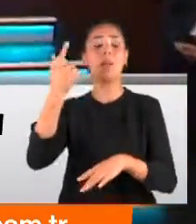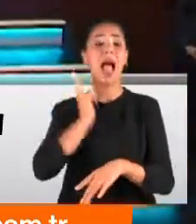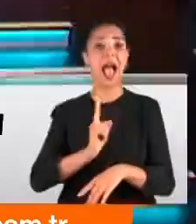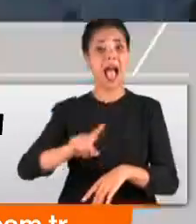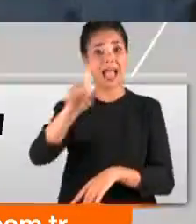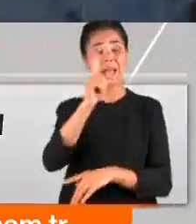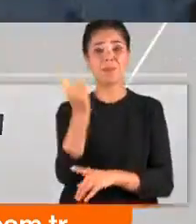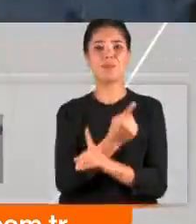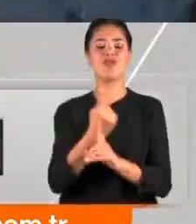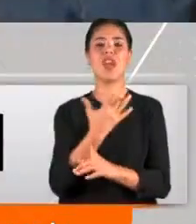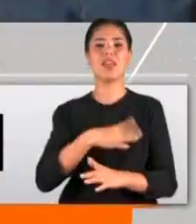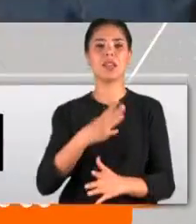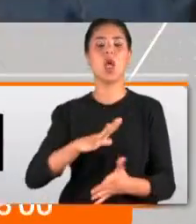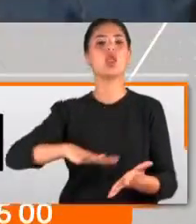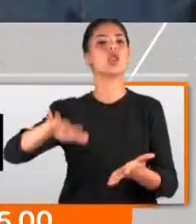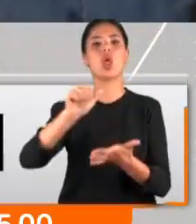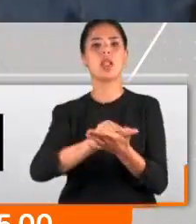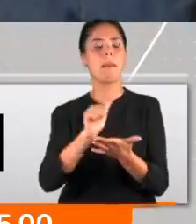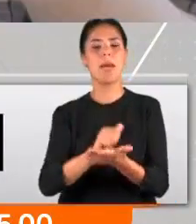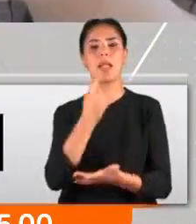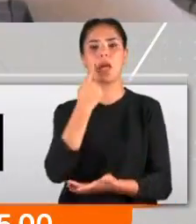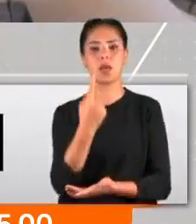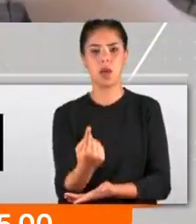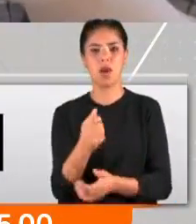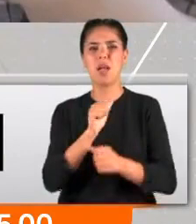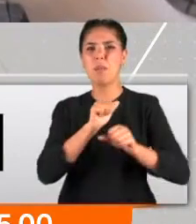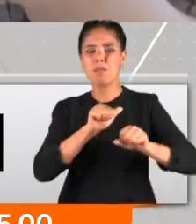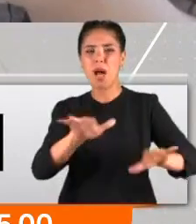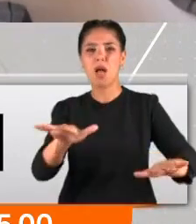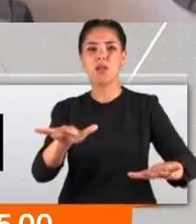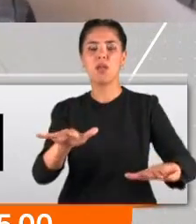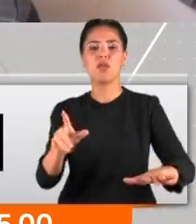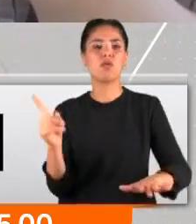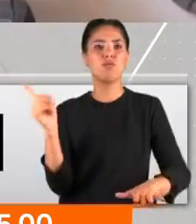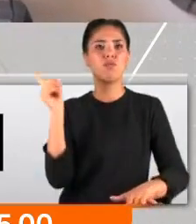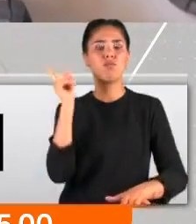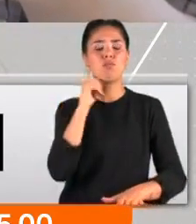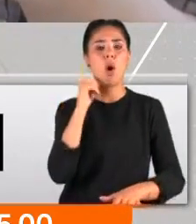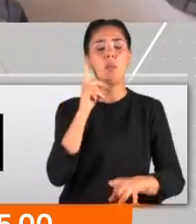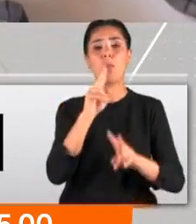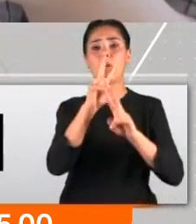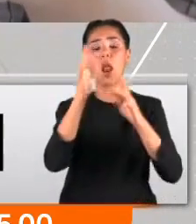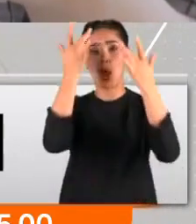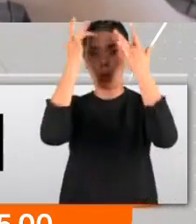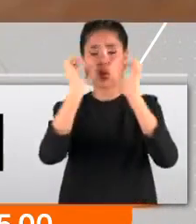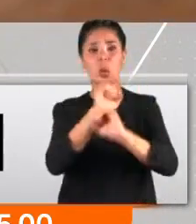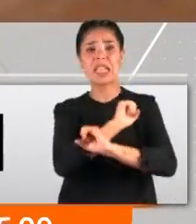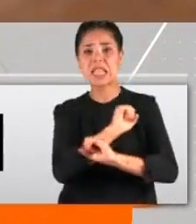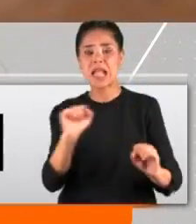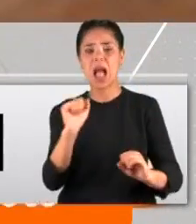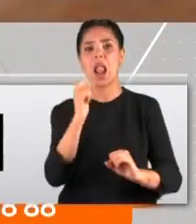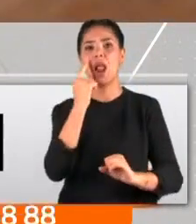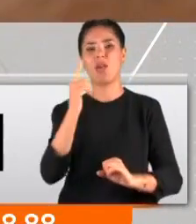de talebi vardı. Sosyal medya mecralarından yayılan popüler kültürün zararlı